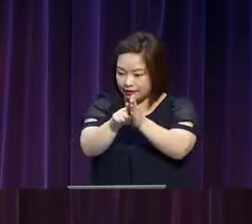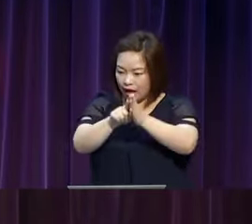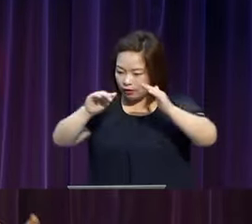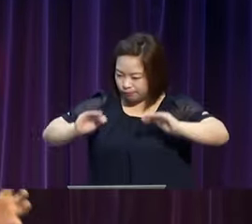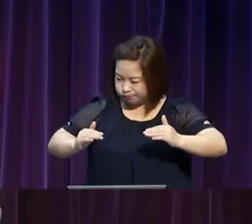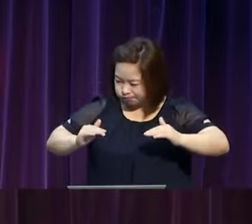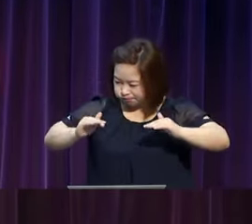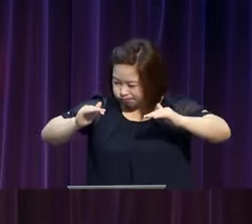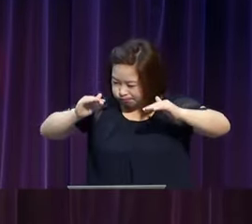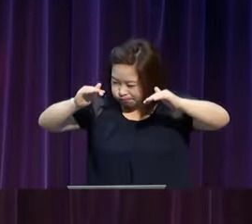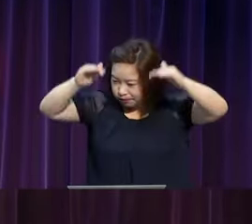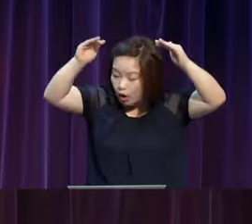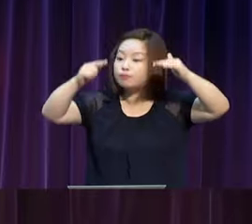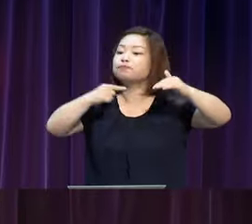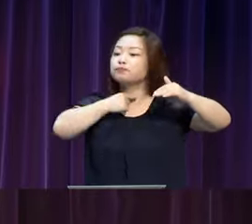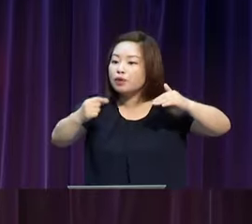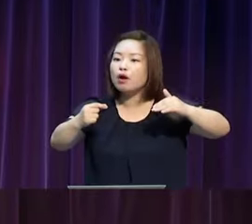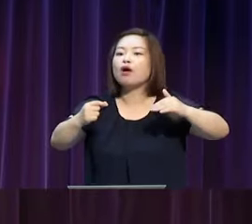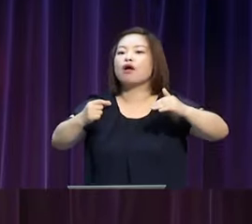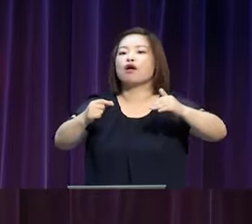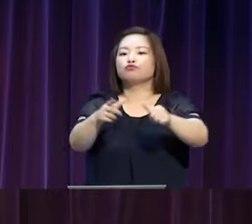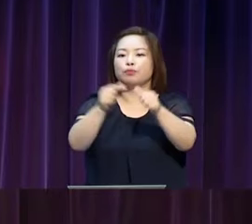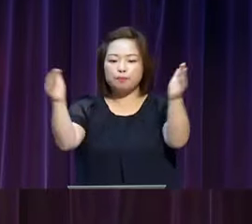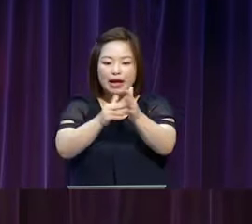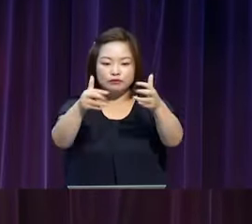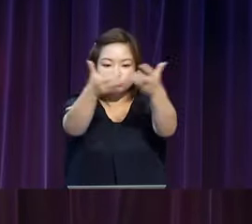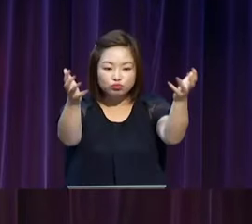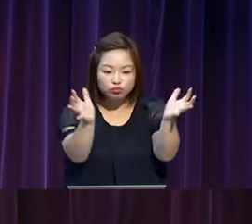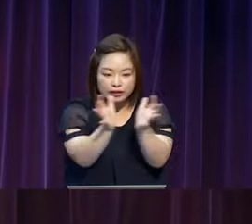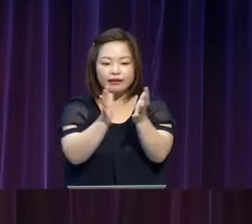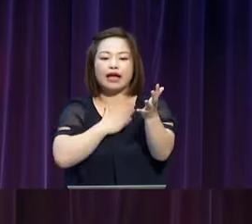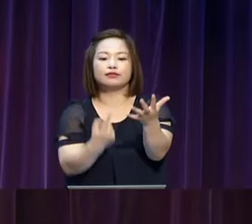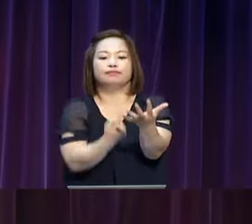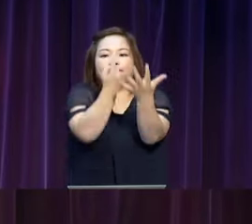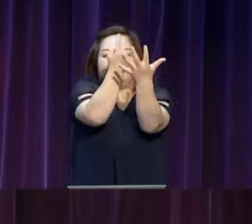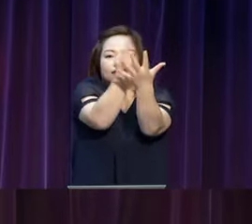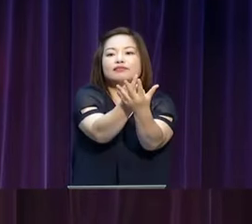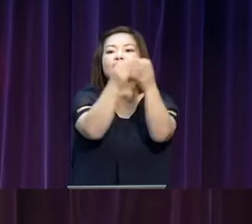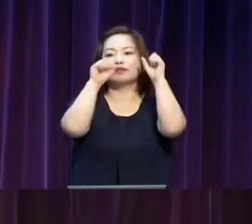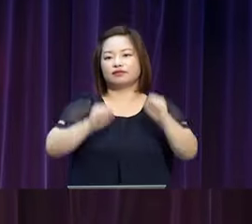반드시 교회 안에 있어야 되는 거예요. 그러면